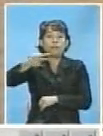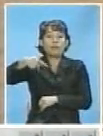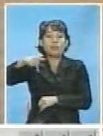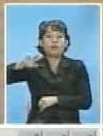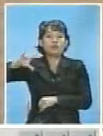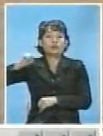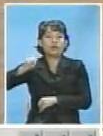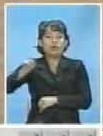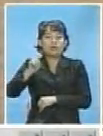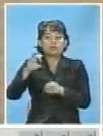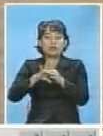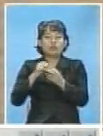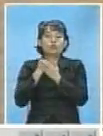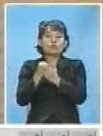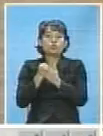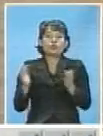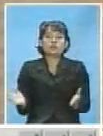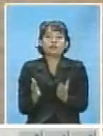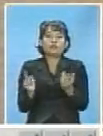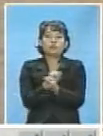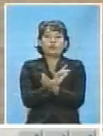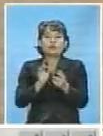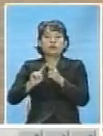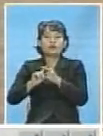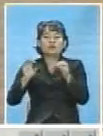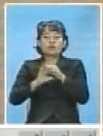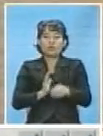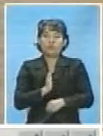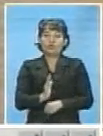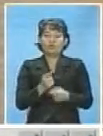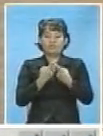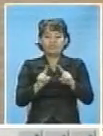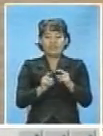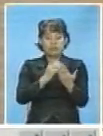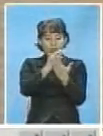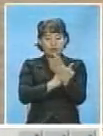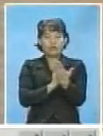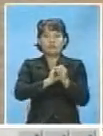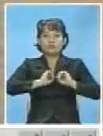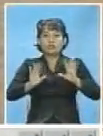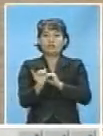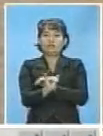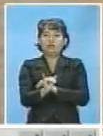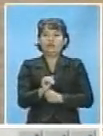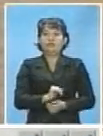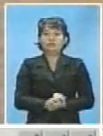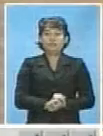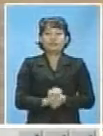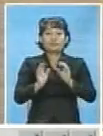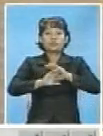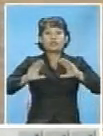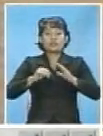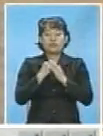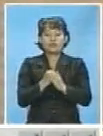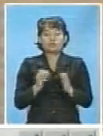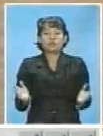างวัฒนธรรมสุจริตก็มีแต่ข้อความแต่ไม่มีงบประมาณที่ชัดเจนเป็นต้นรัฐบาลควรต้องสนับ